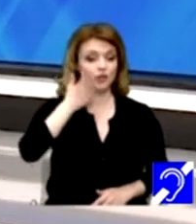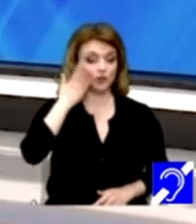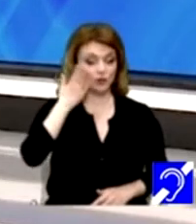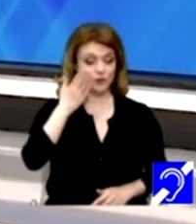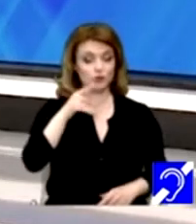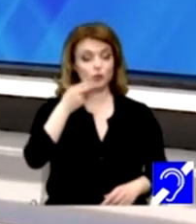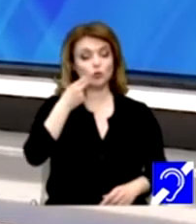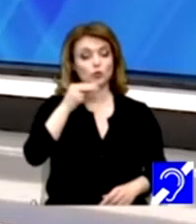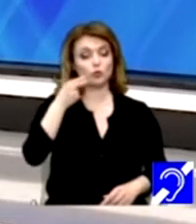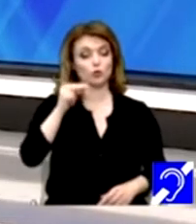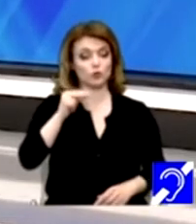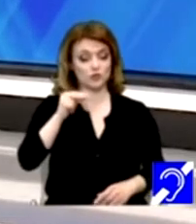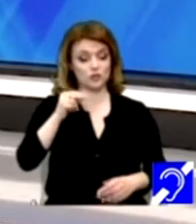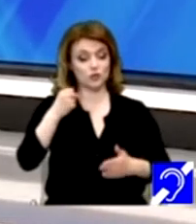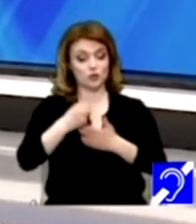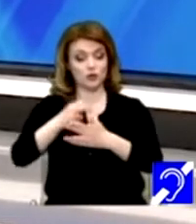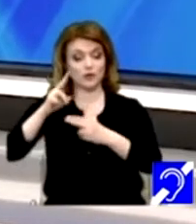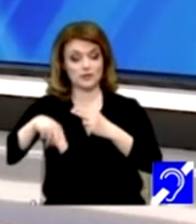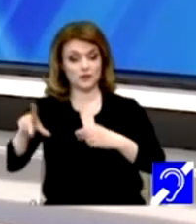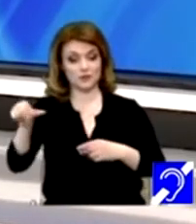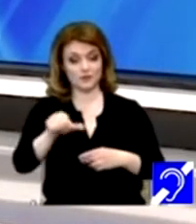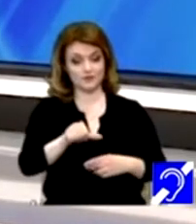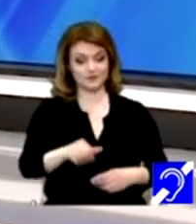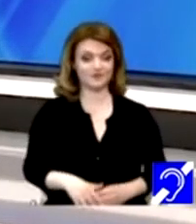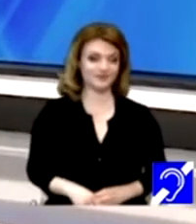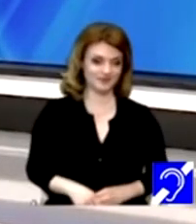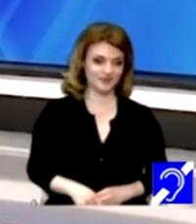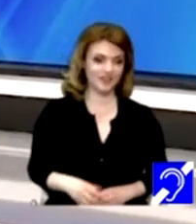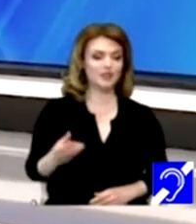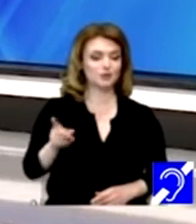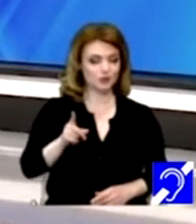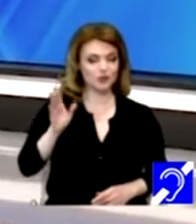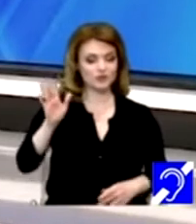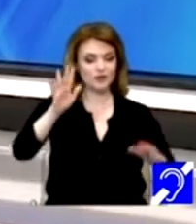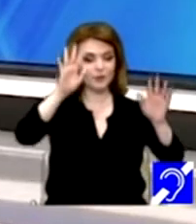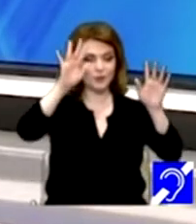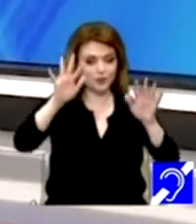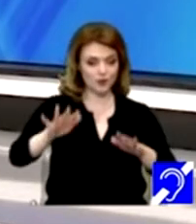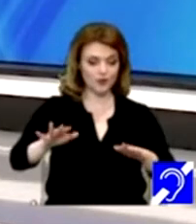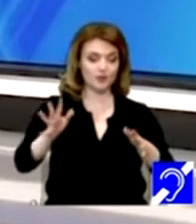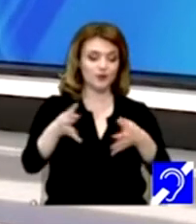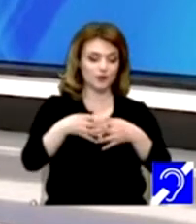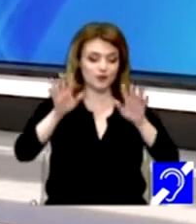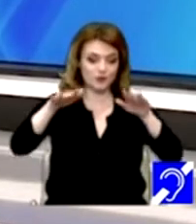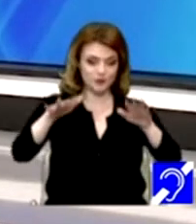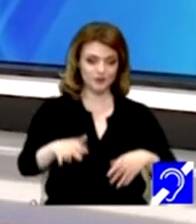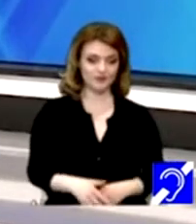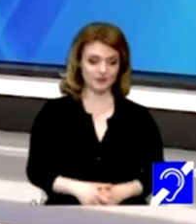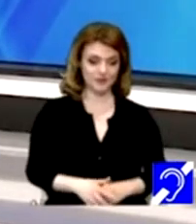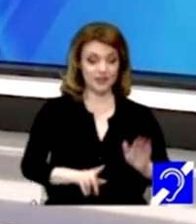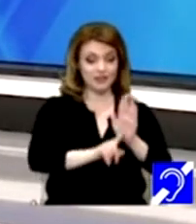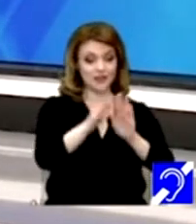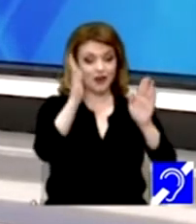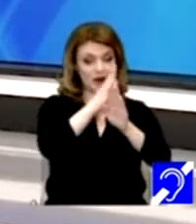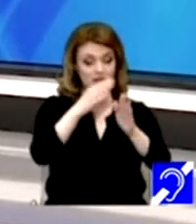se va îmbunătăți spre sfârșitul săptămânii, până atunci însă se mai așteaptă precipitații, iar maximele termice vor ajunge până la